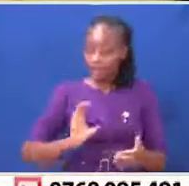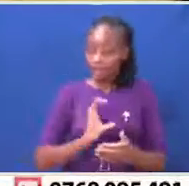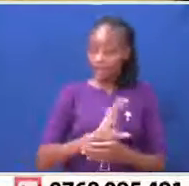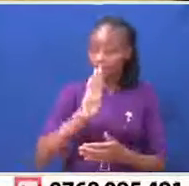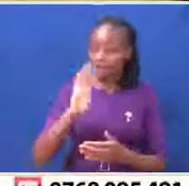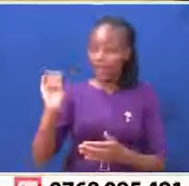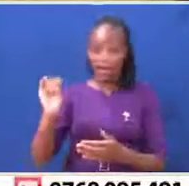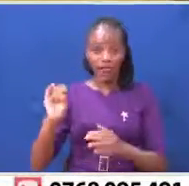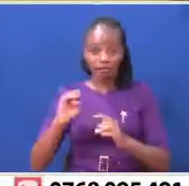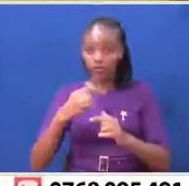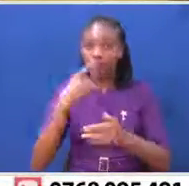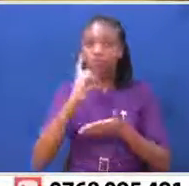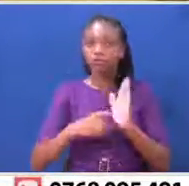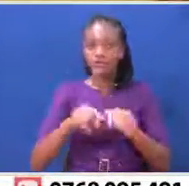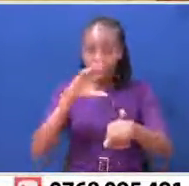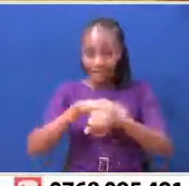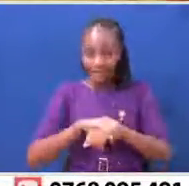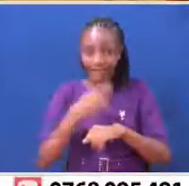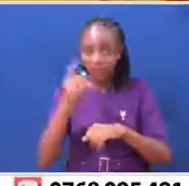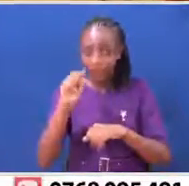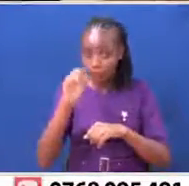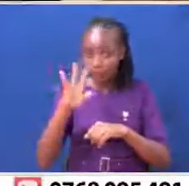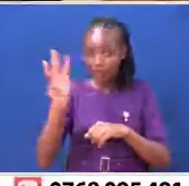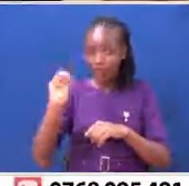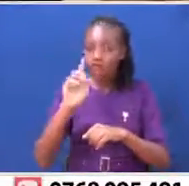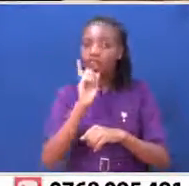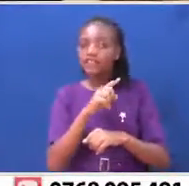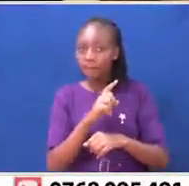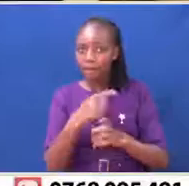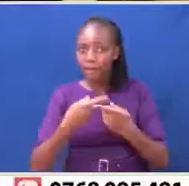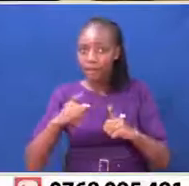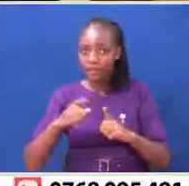mchakato wa BBI kusema imepata saini milioni 1.5.